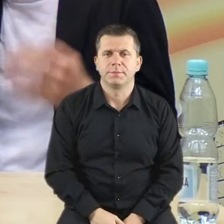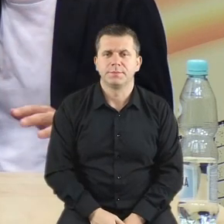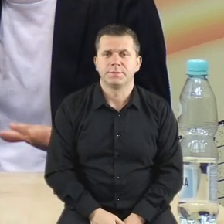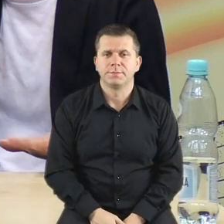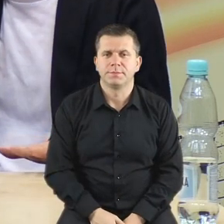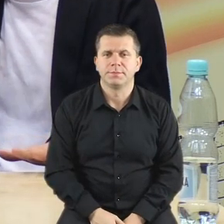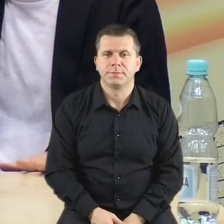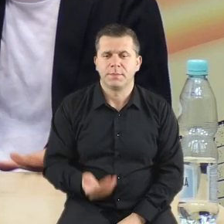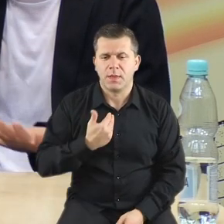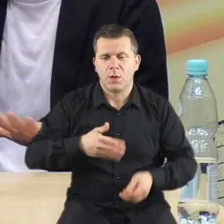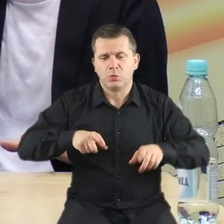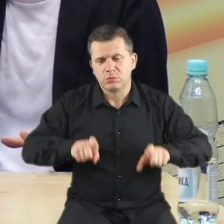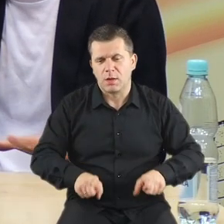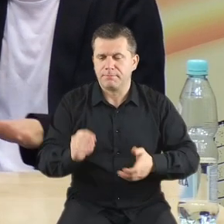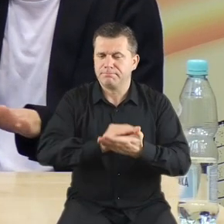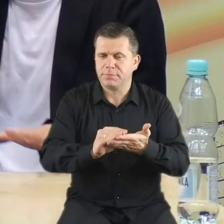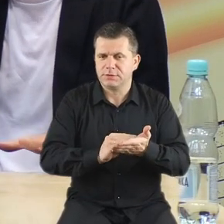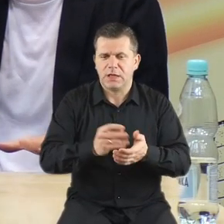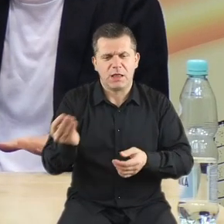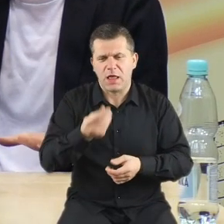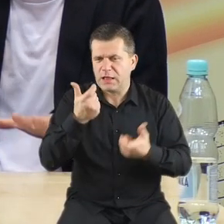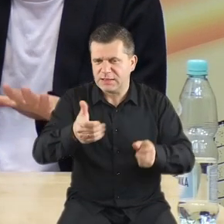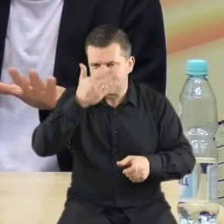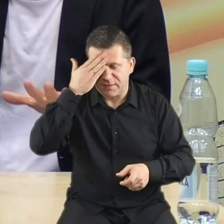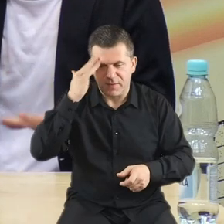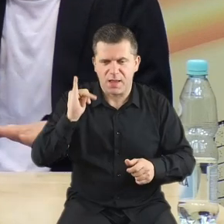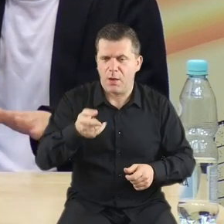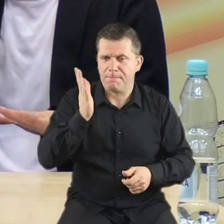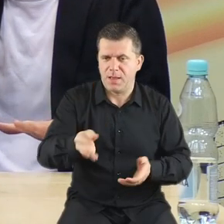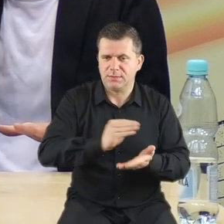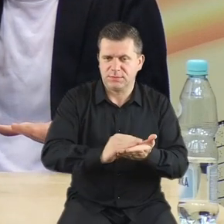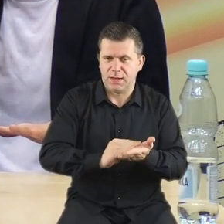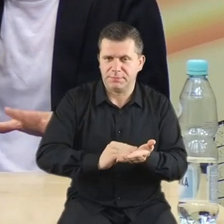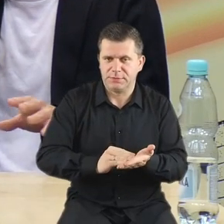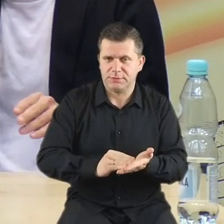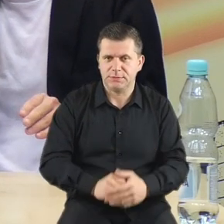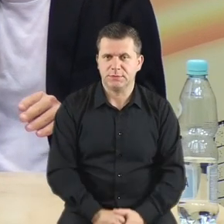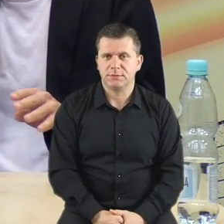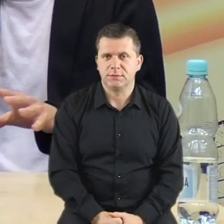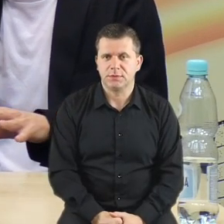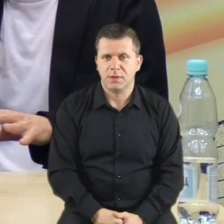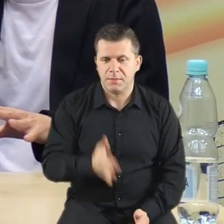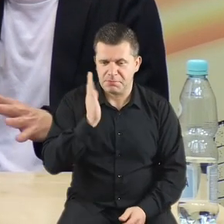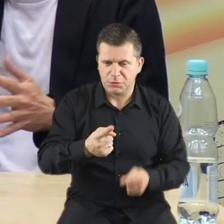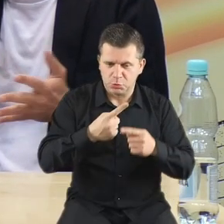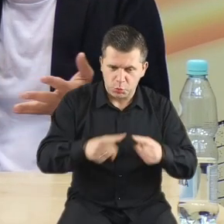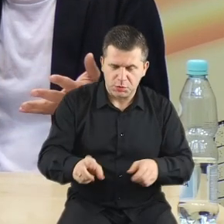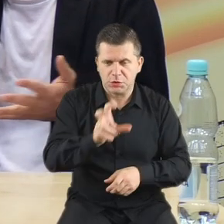kiedy usiadłem do pisania, jeszcze zupełnie nic nie wiedziałem, ani jak to napiszę, ani czy to będzie krótka książka, czy